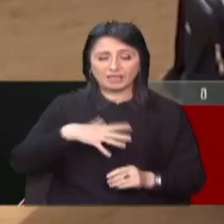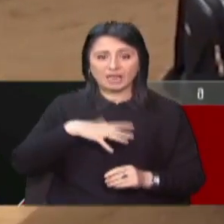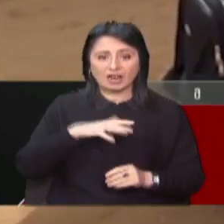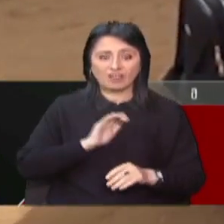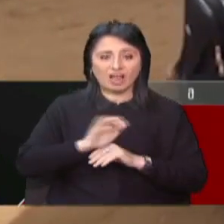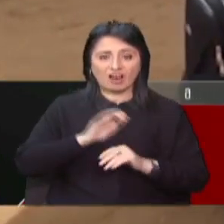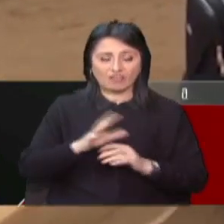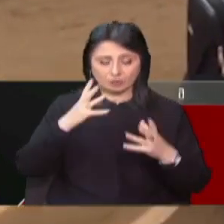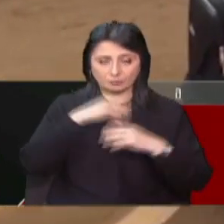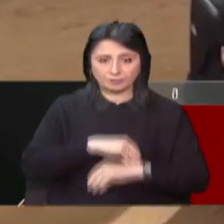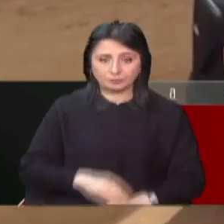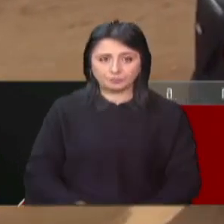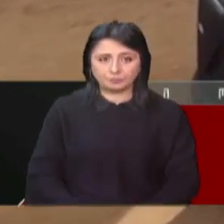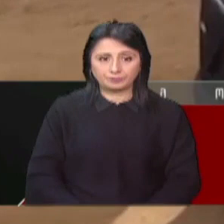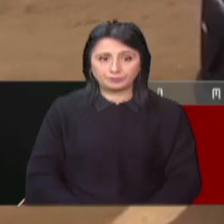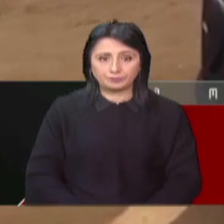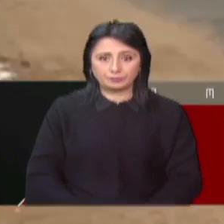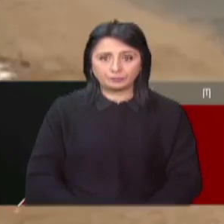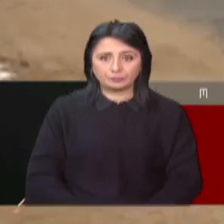ქართველის ევაკუაცია მოხდა.